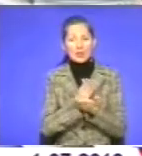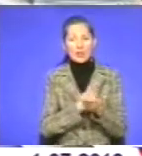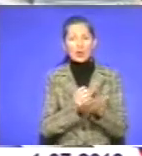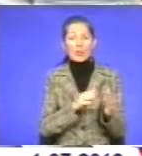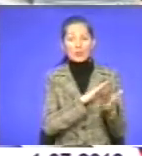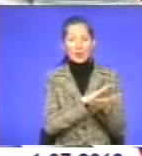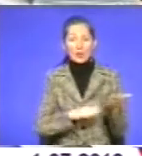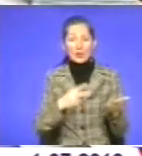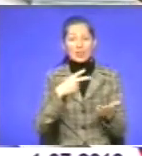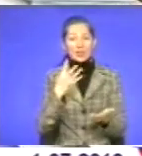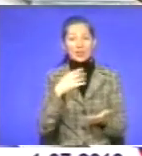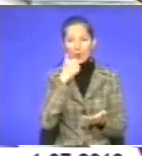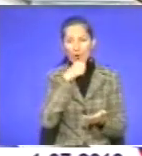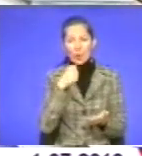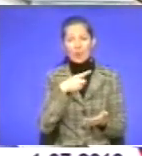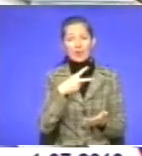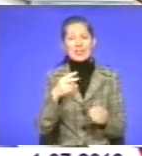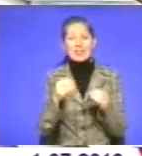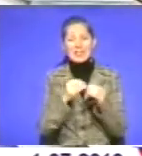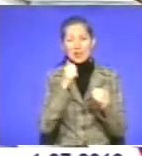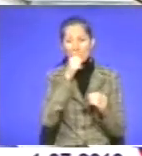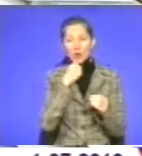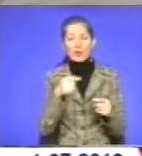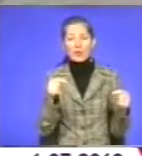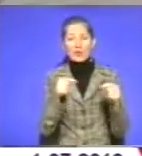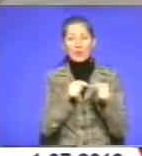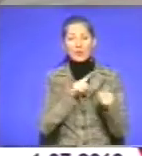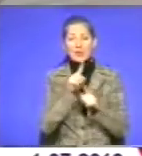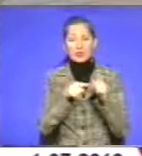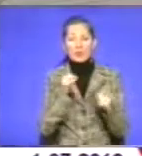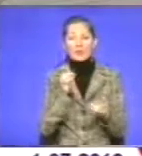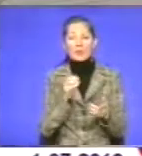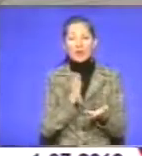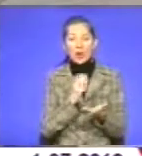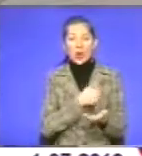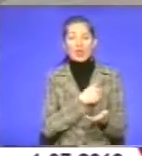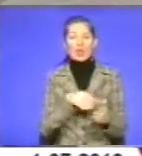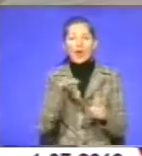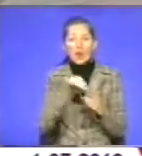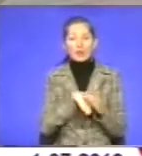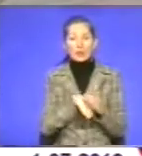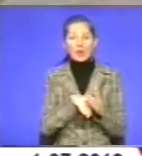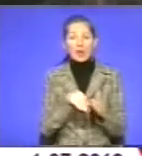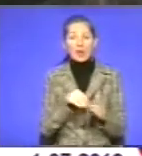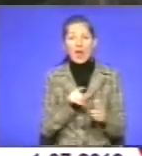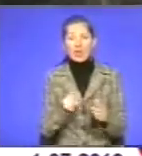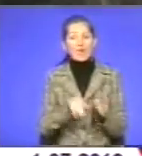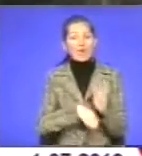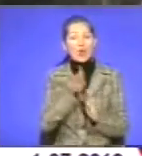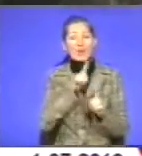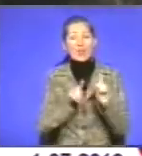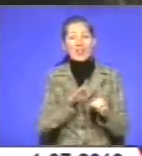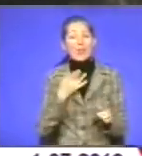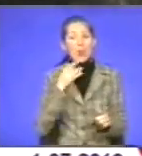2004 року. У 2010 році відповідні зміни намагались запровадити, але тоді Верховна Рада не проголосувала за цей